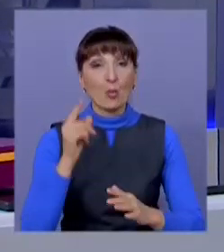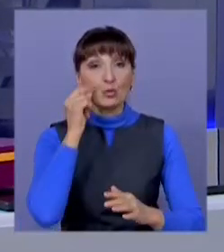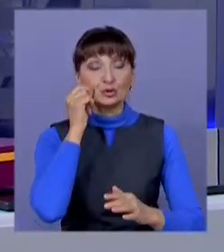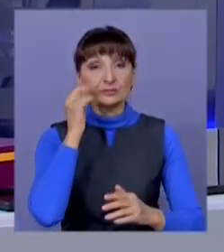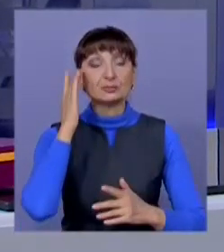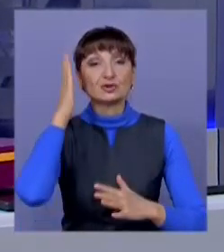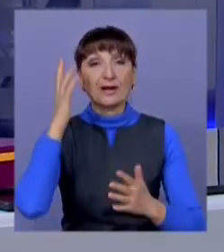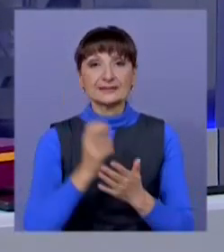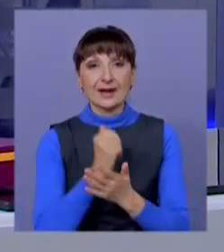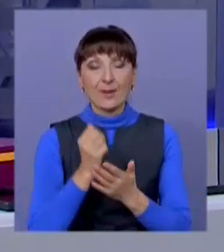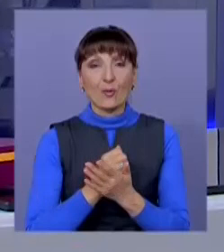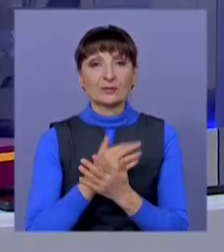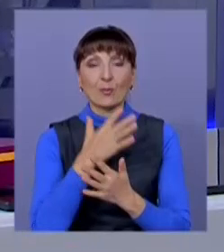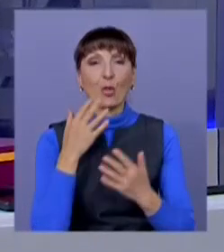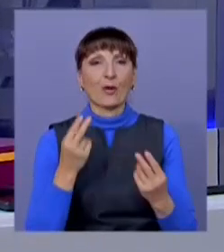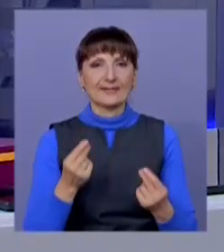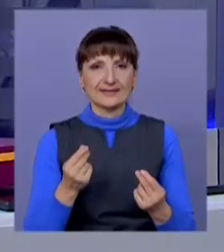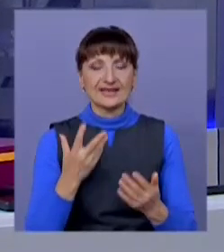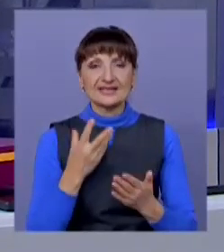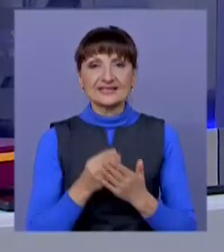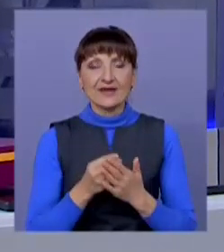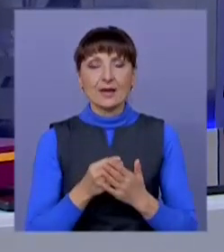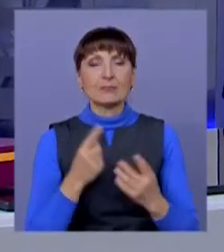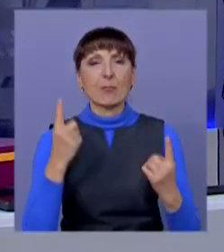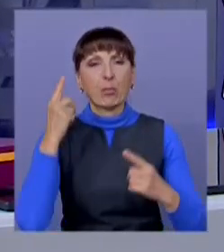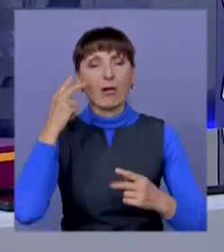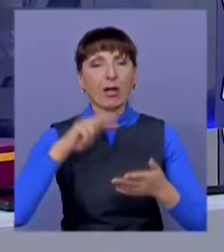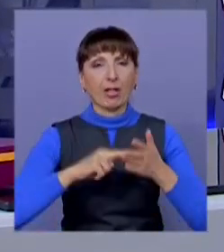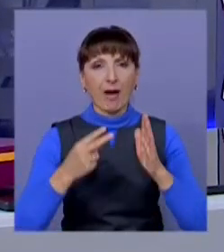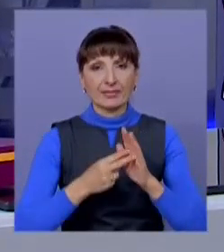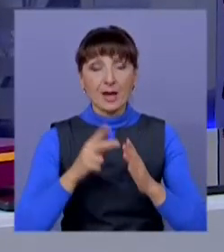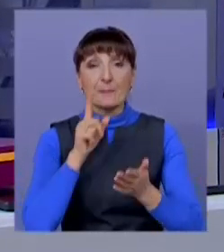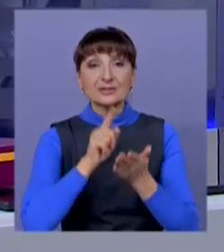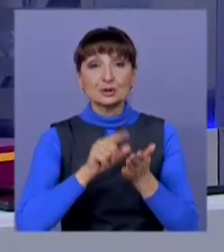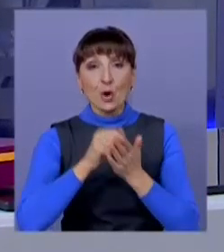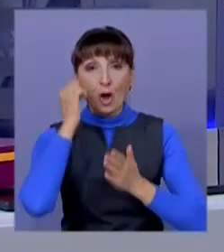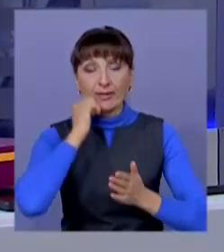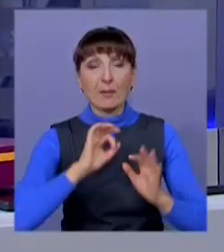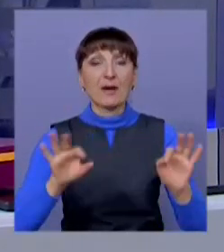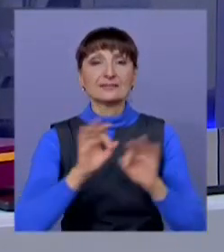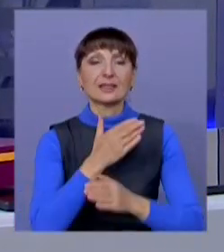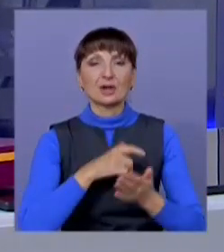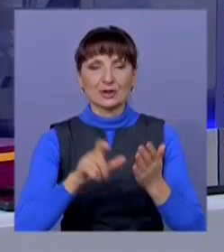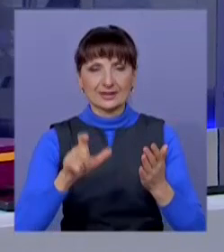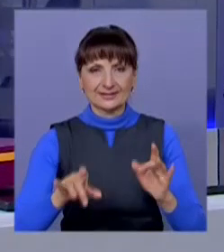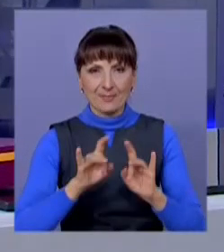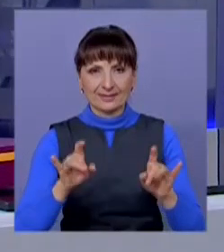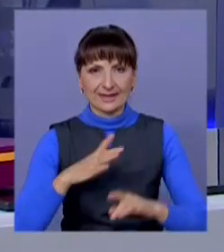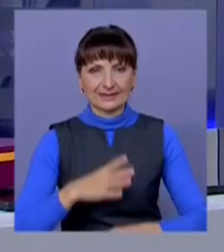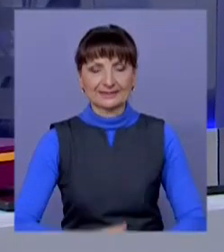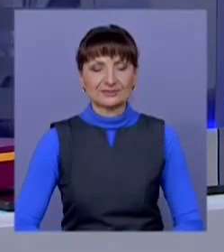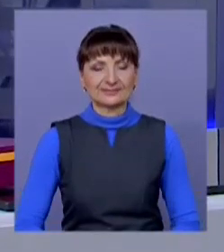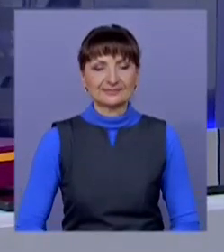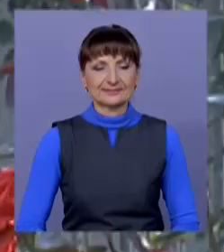мужчина мечтает заработать большие деньги своими грандиозными планами пенсионер поделился с нашим корреспондентом раненой мирза лима voy